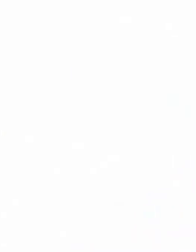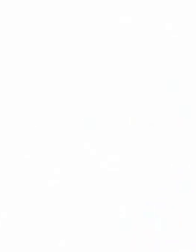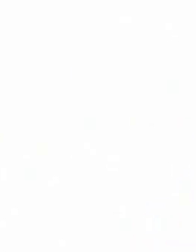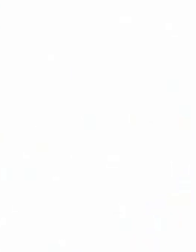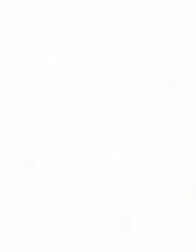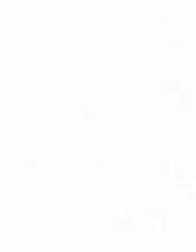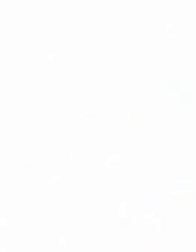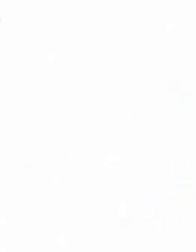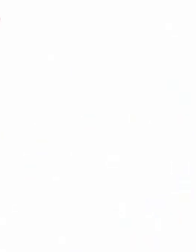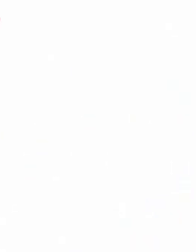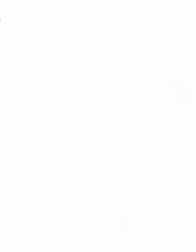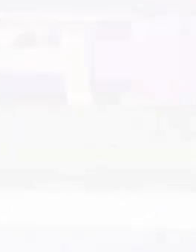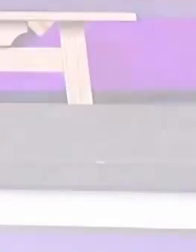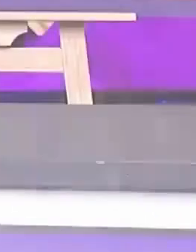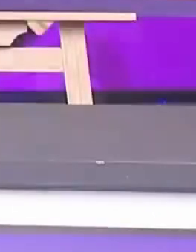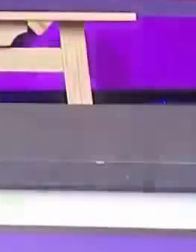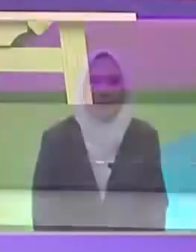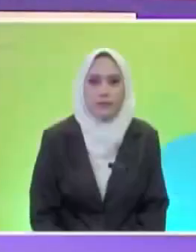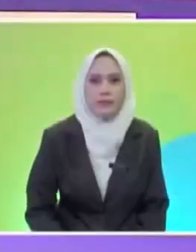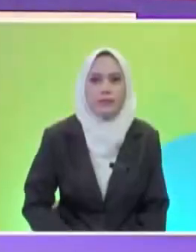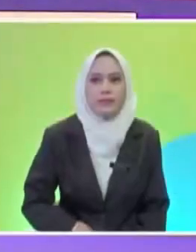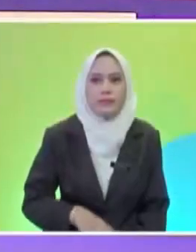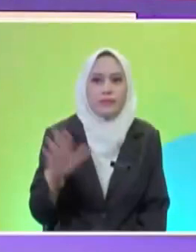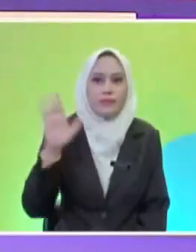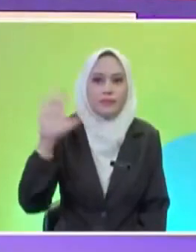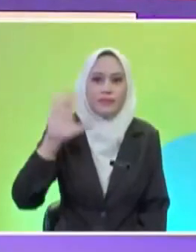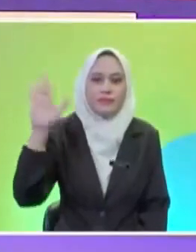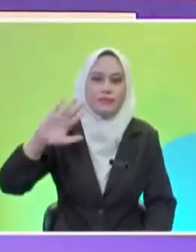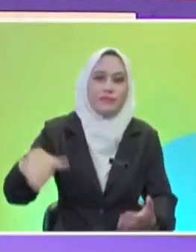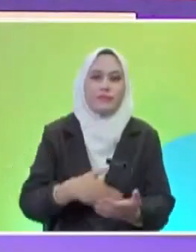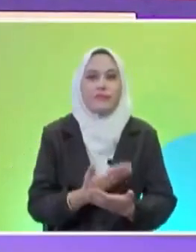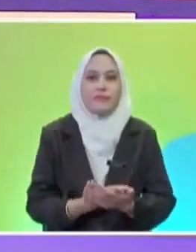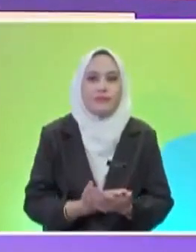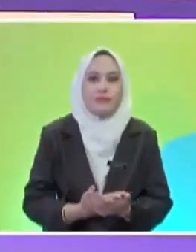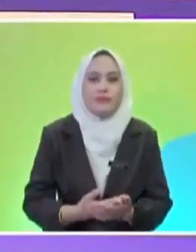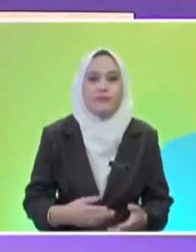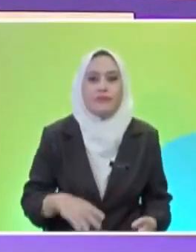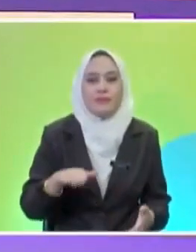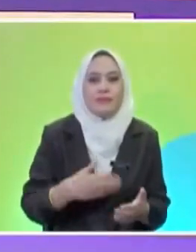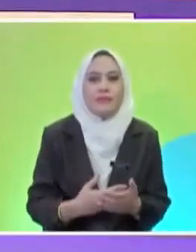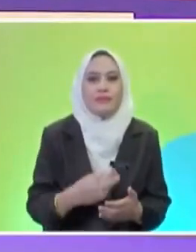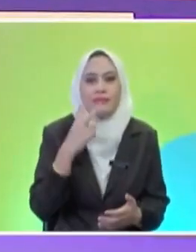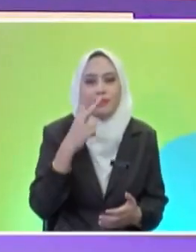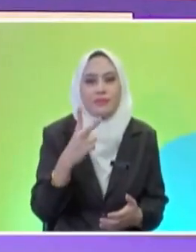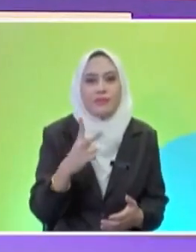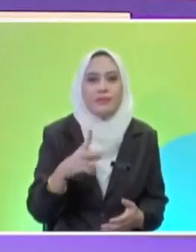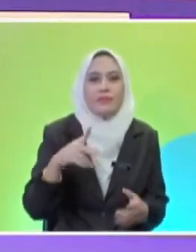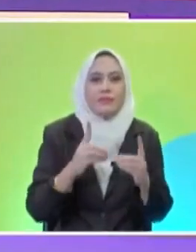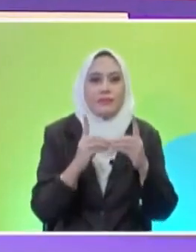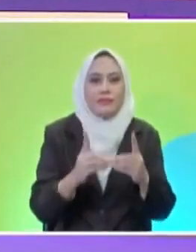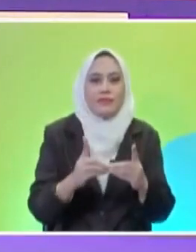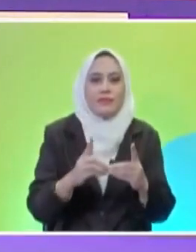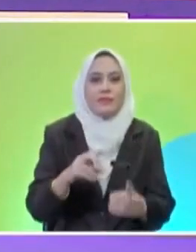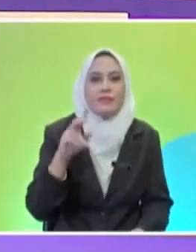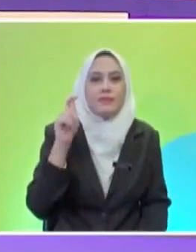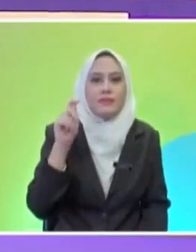Didik TV KPM. Hai semua, anda sudah menonton Didik TV KPM. Kita sekarang dalam